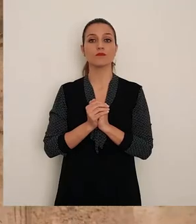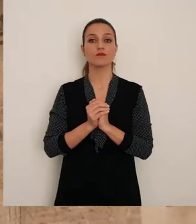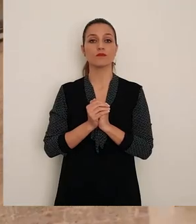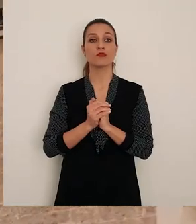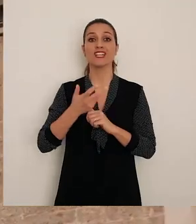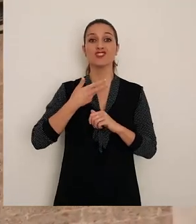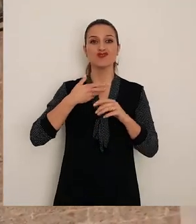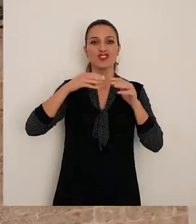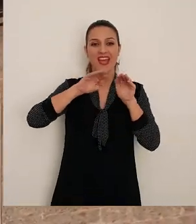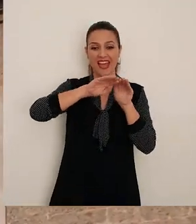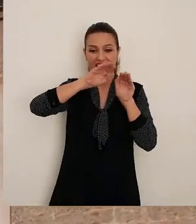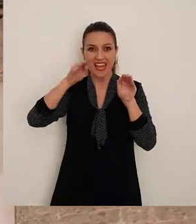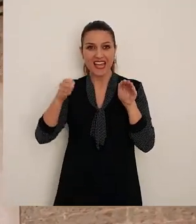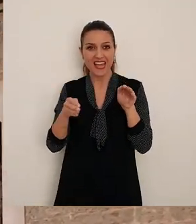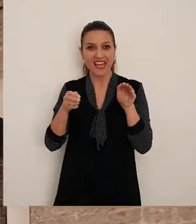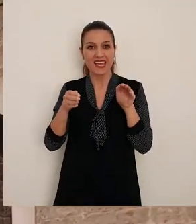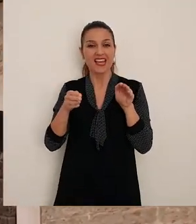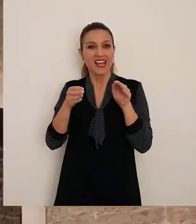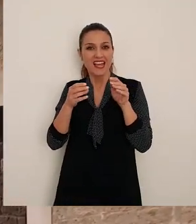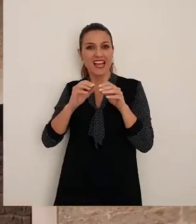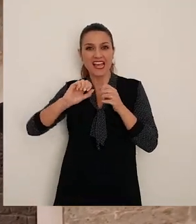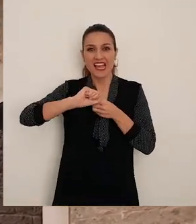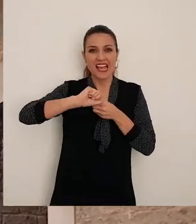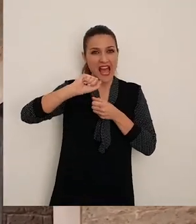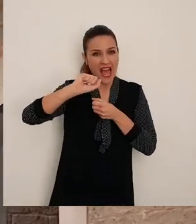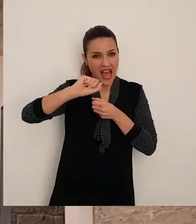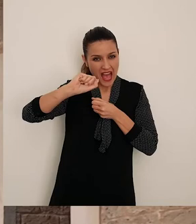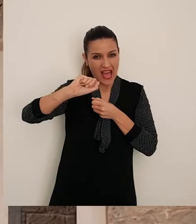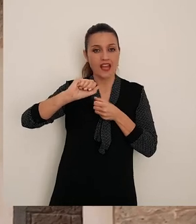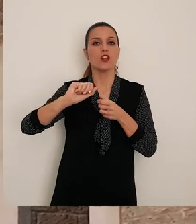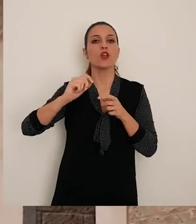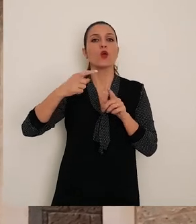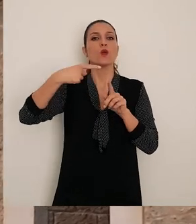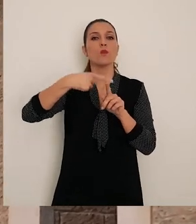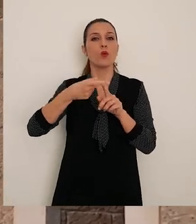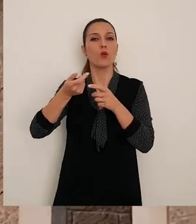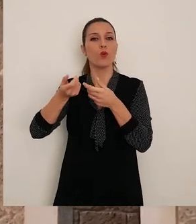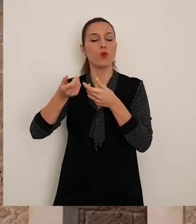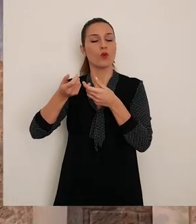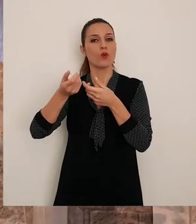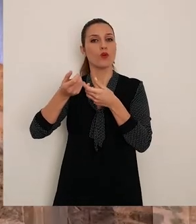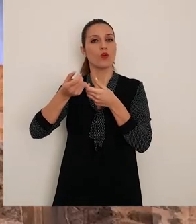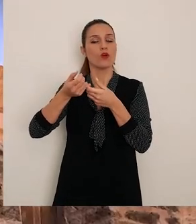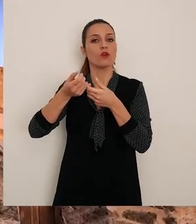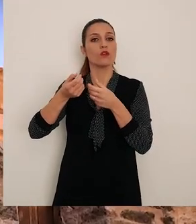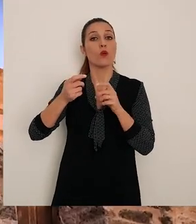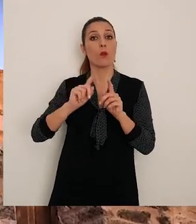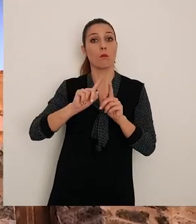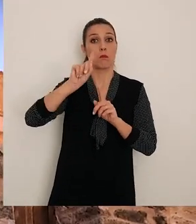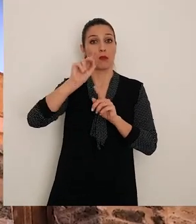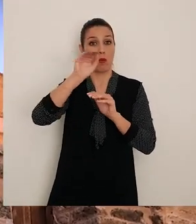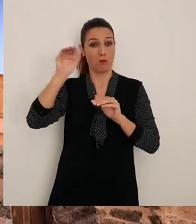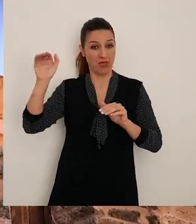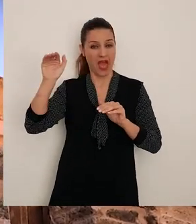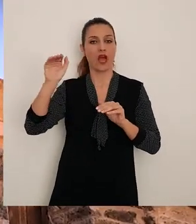La presenza di numerose cannoniere che si aprono lungo i fianchi delle torri e di case matte per ricevere l'artiglieria dal piano terra e dal primo